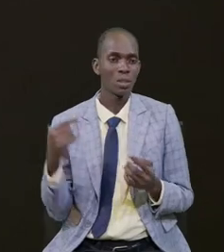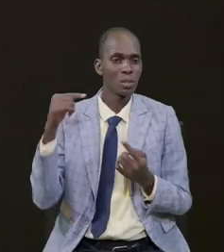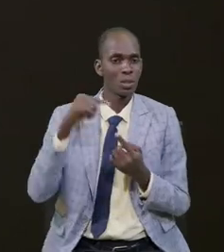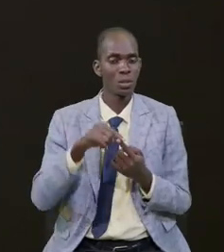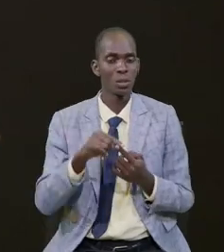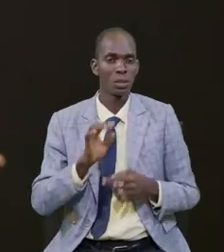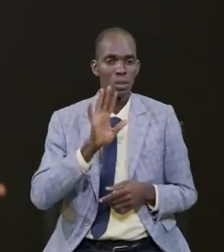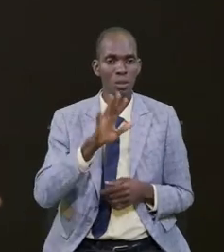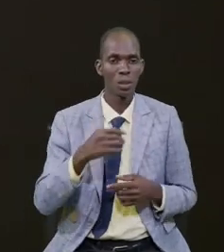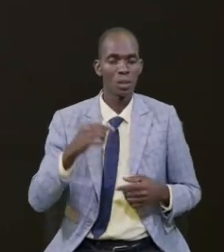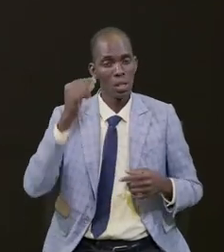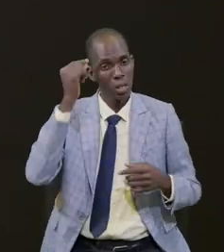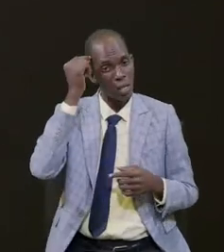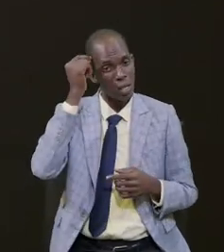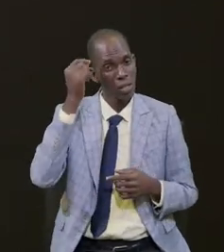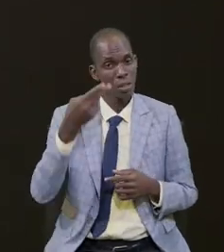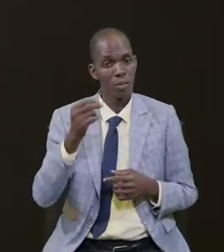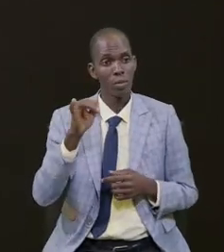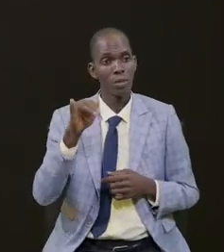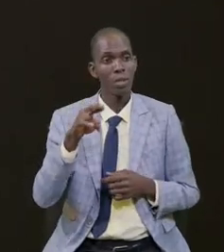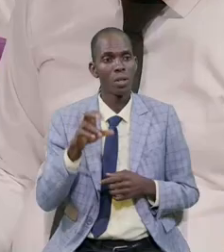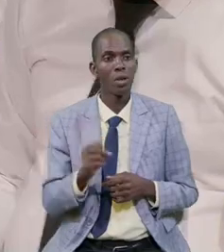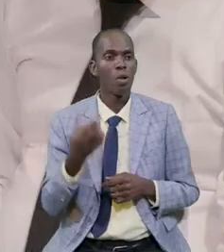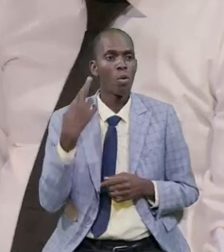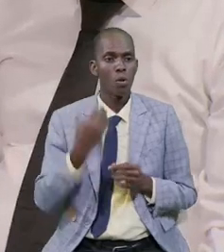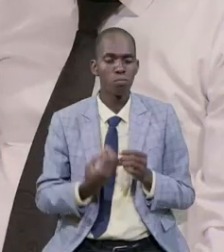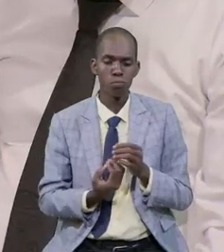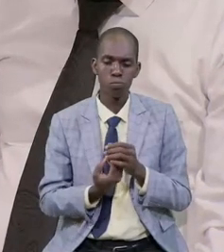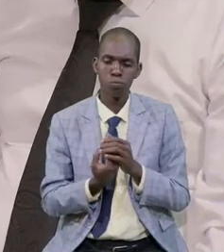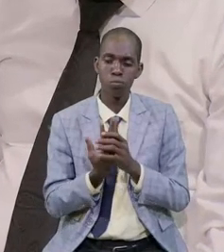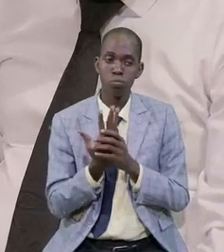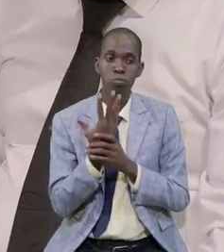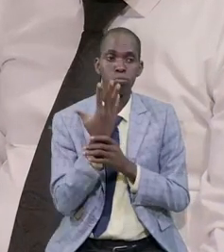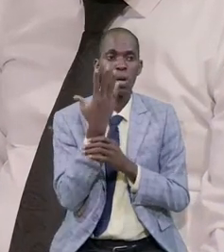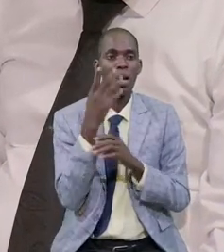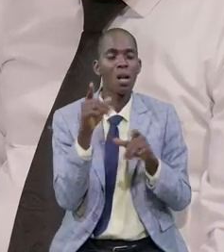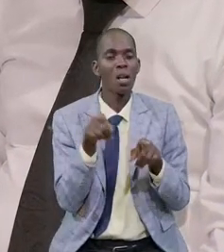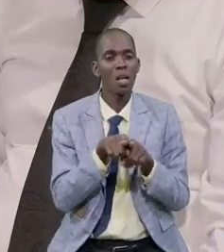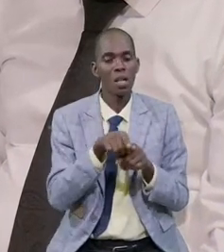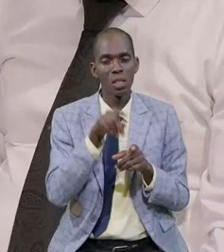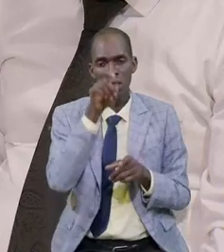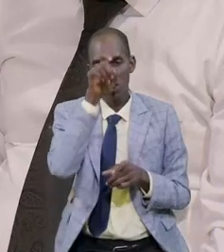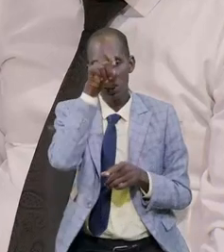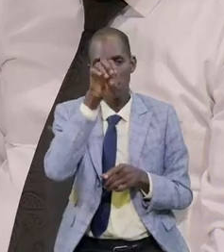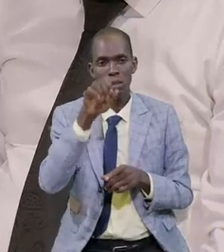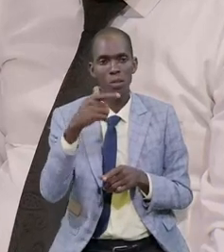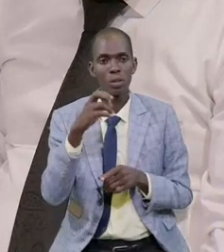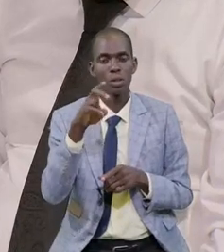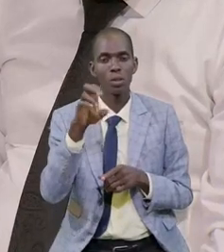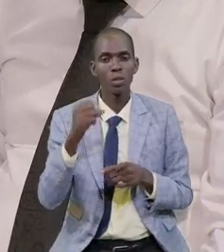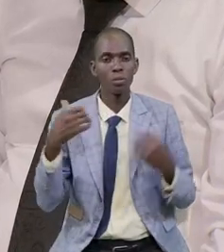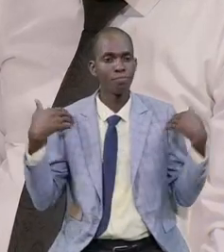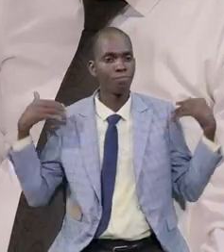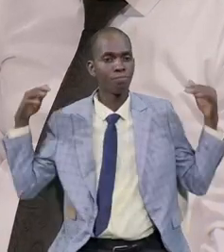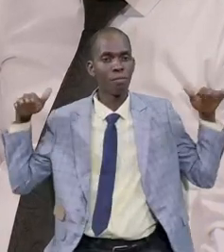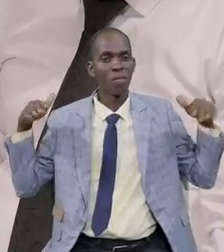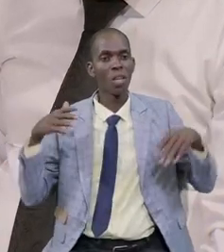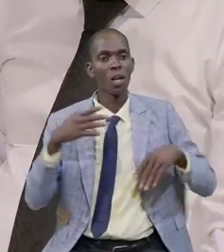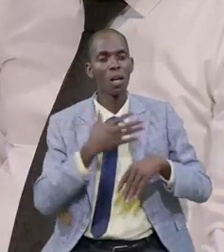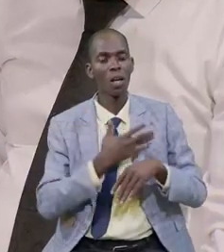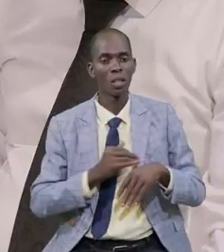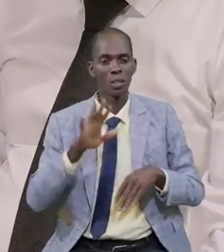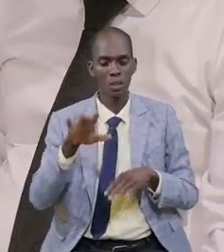que ses cheveux crussent comme les plumes des aigles